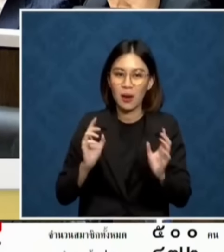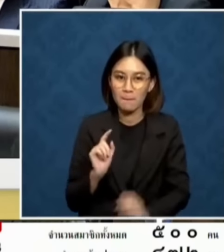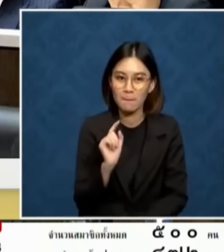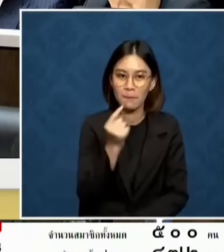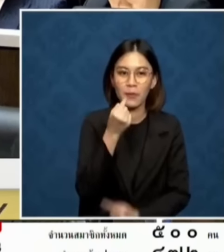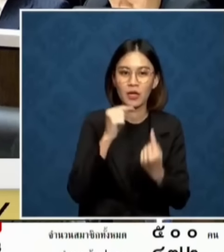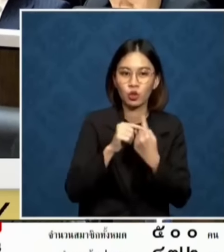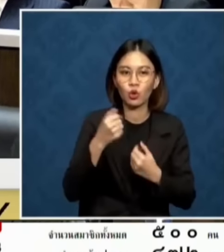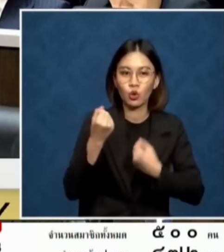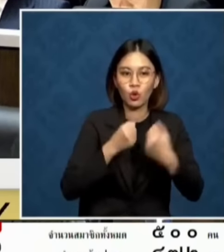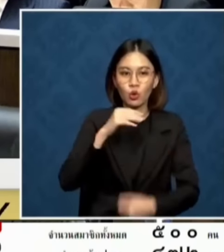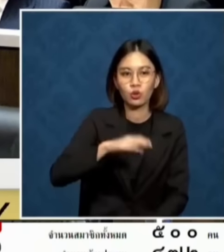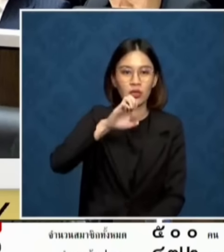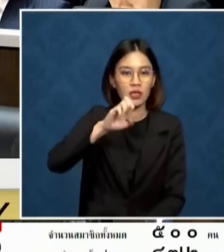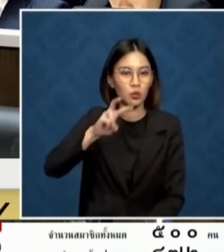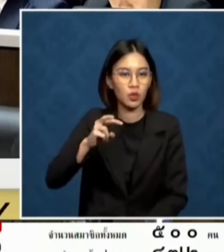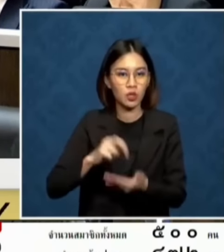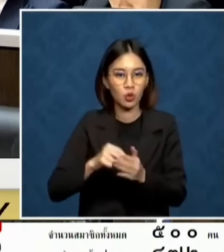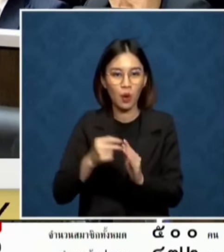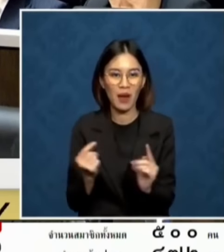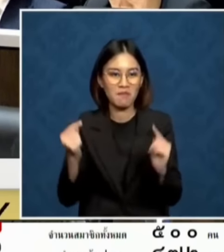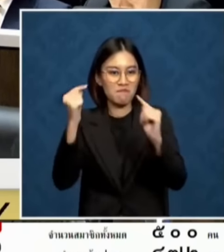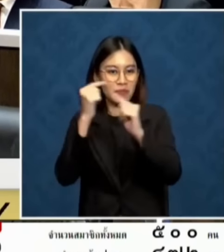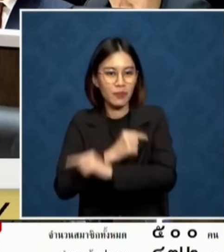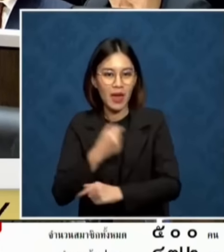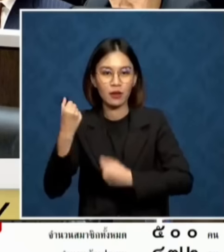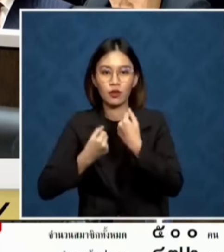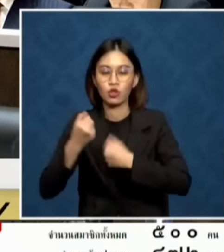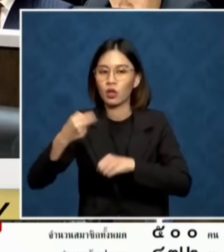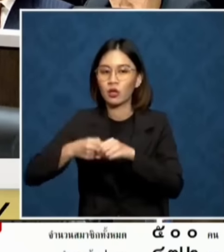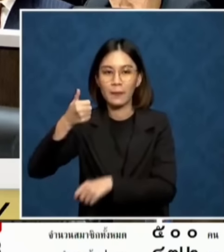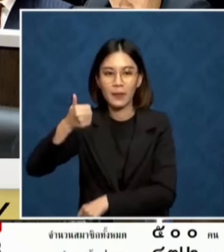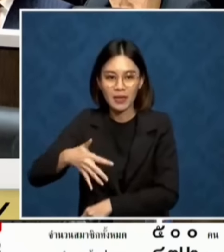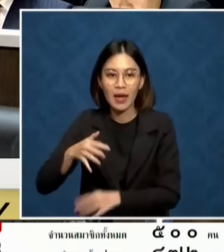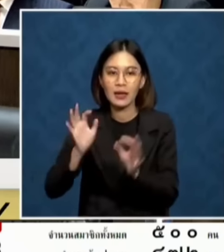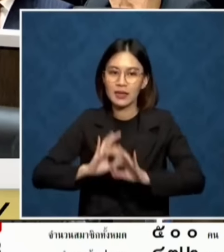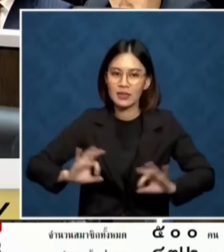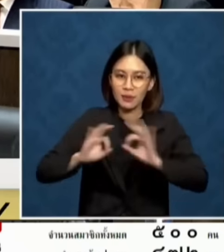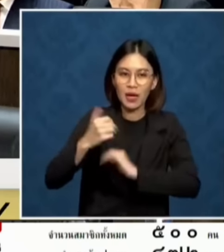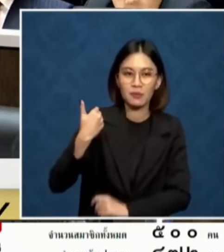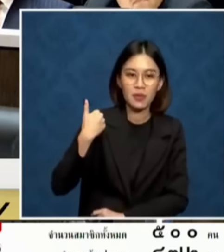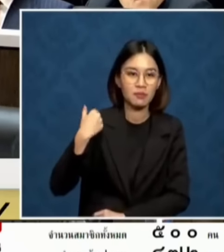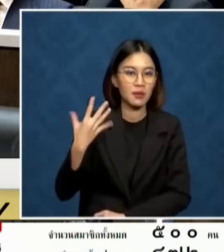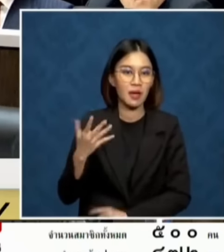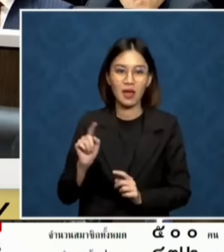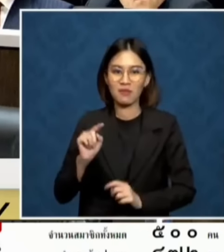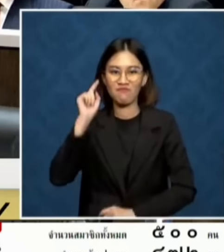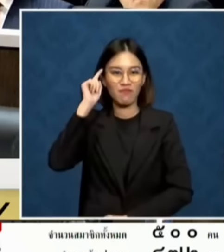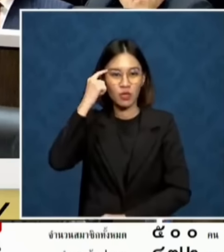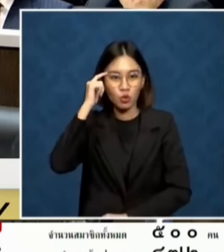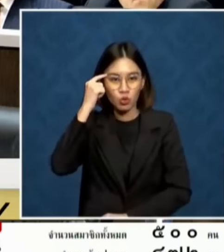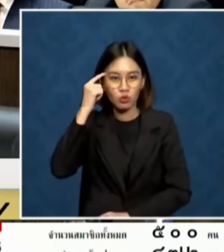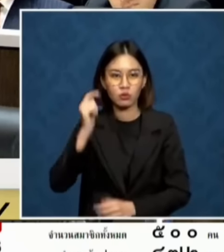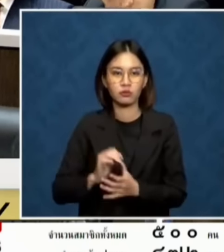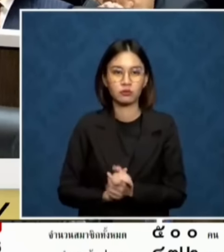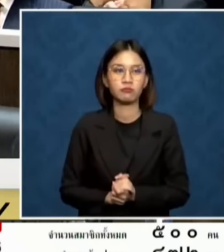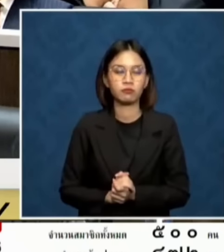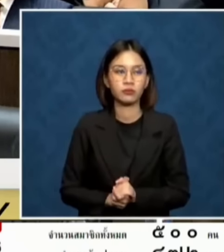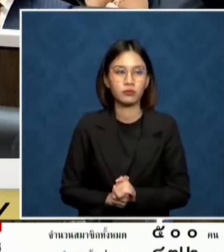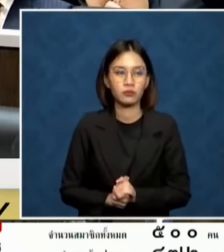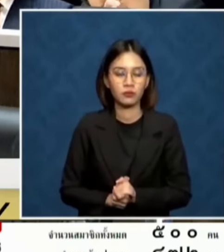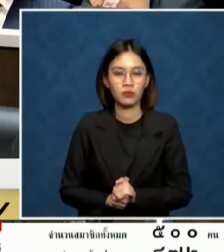มาจาก EV ไม่มีทางที่จะชดเชยโกรธเก่าได้และที่สำคัญจะมาหรือเปล่าไม่รู้อย่